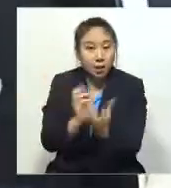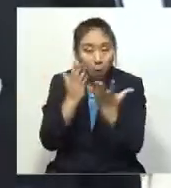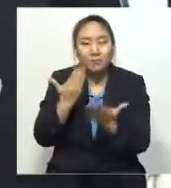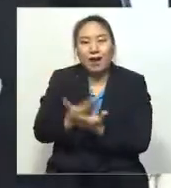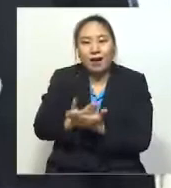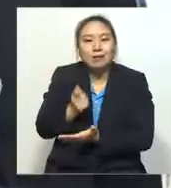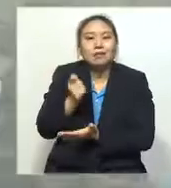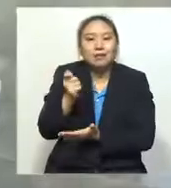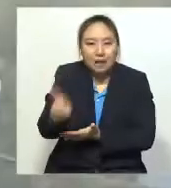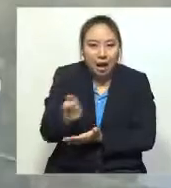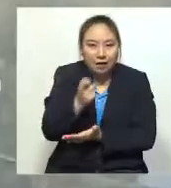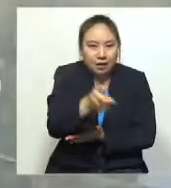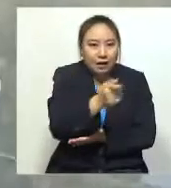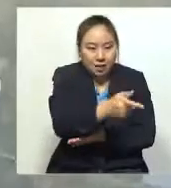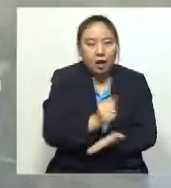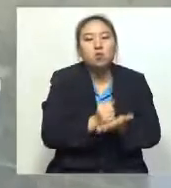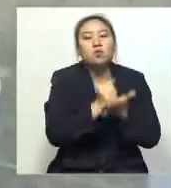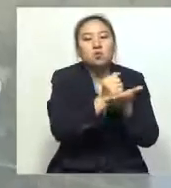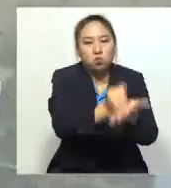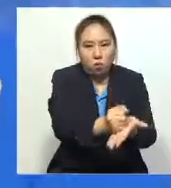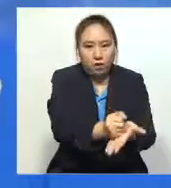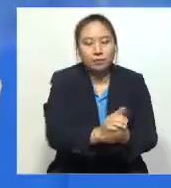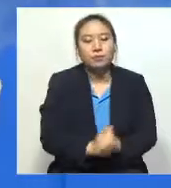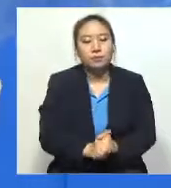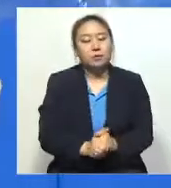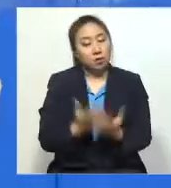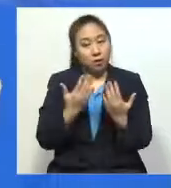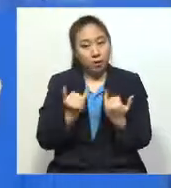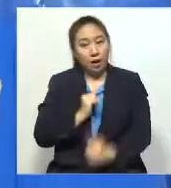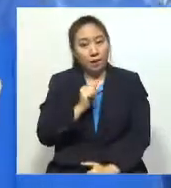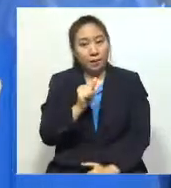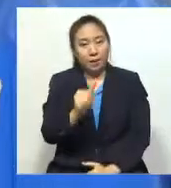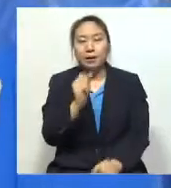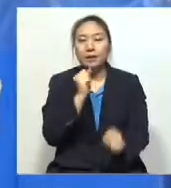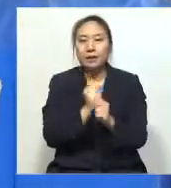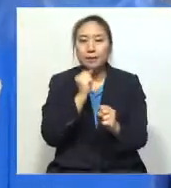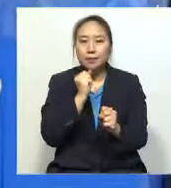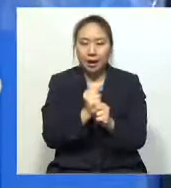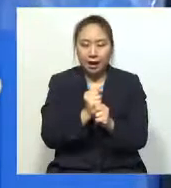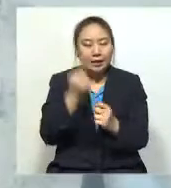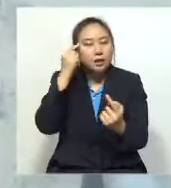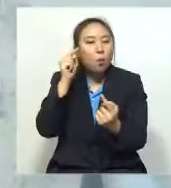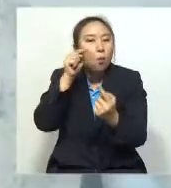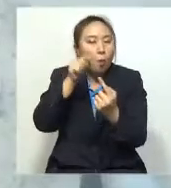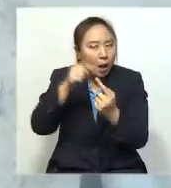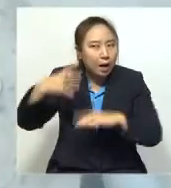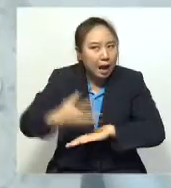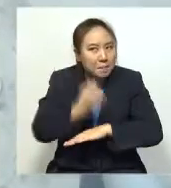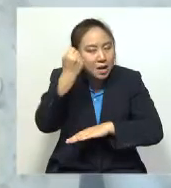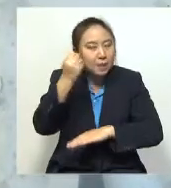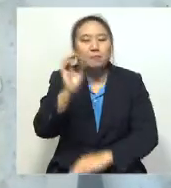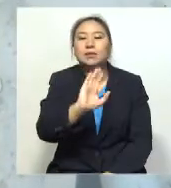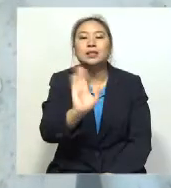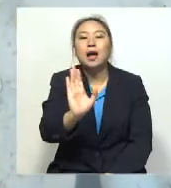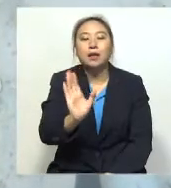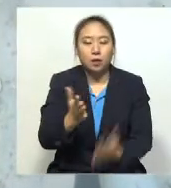หลือในความเสียสละพร้อมย้ำว่าการลงพื้นที่ครั้งนี้เป็นการทำหน้าที่ไม่ได้หวังผลทางการเมืองส่วนประชาช